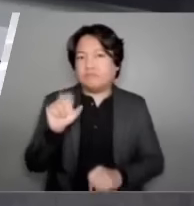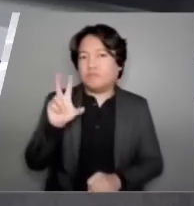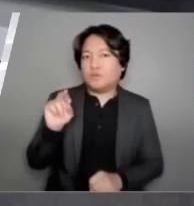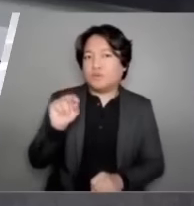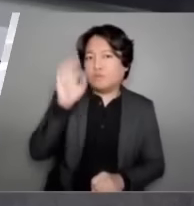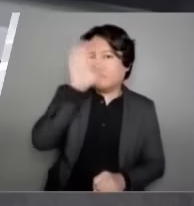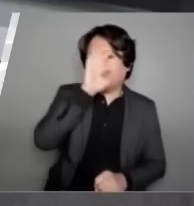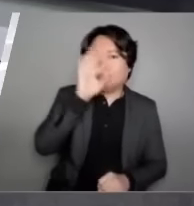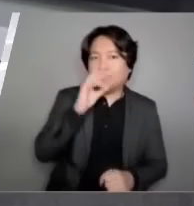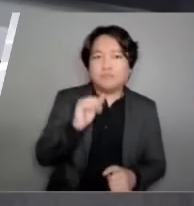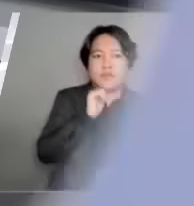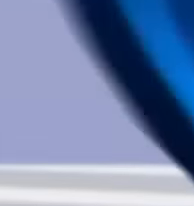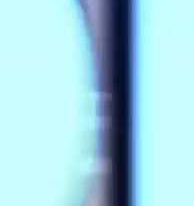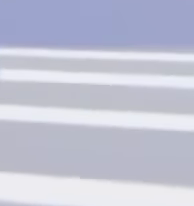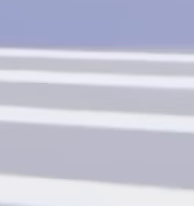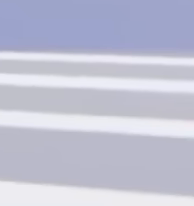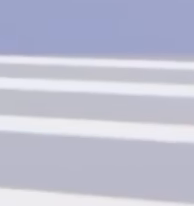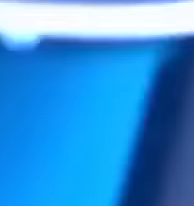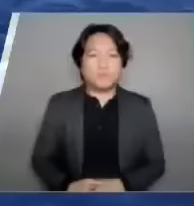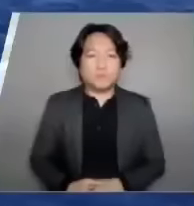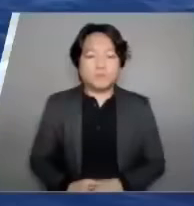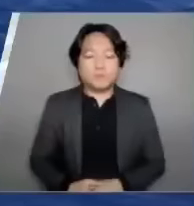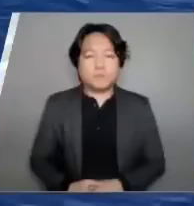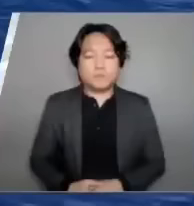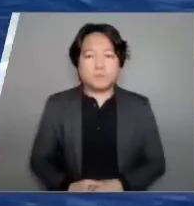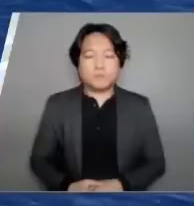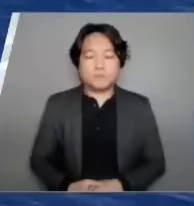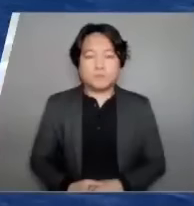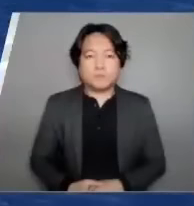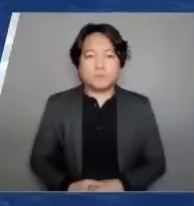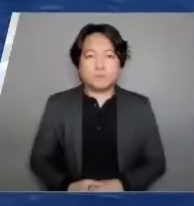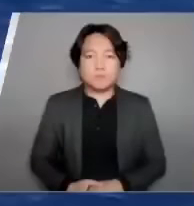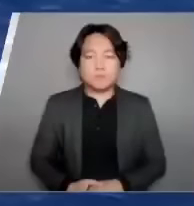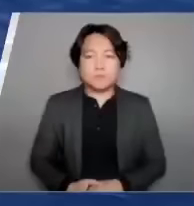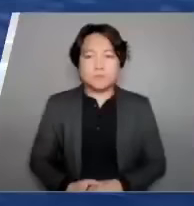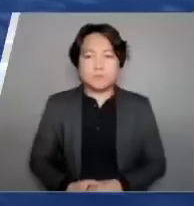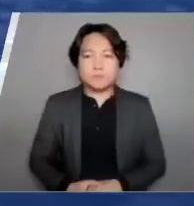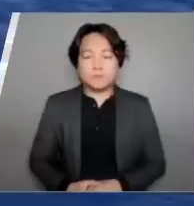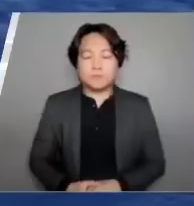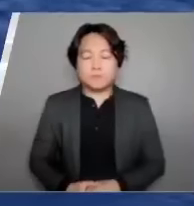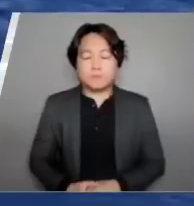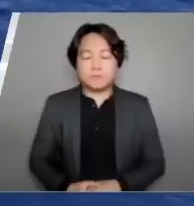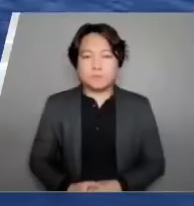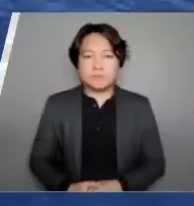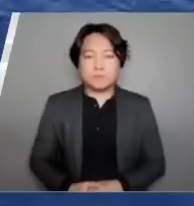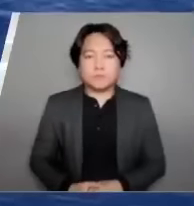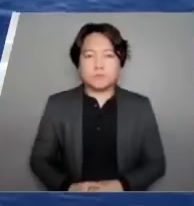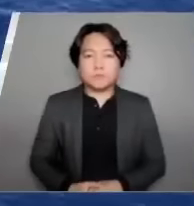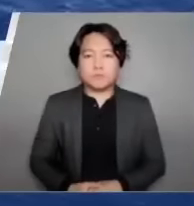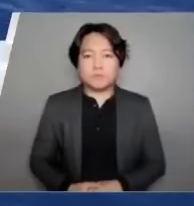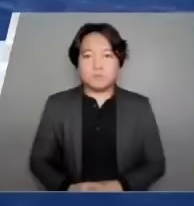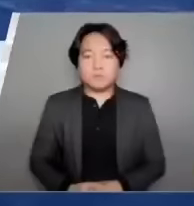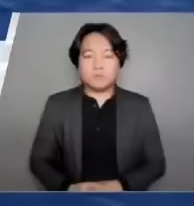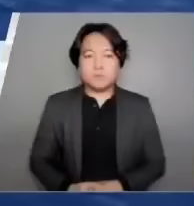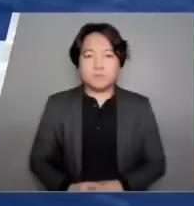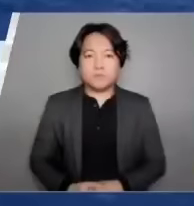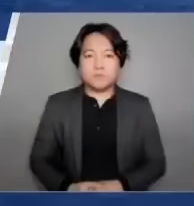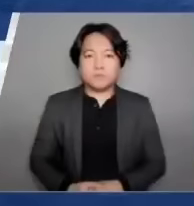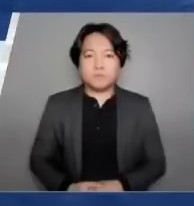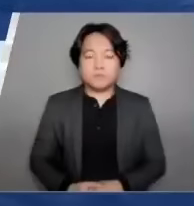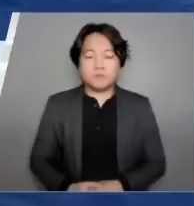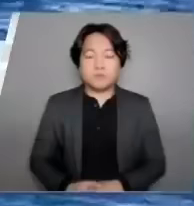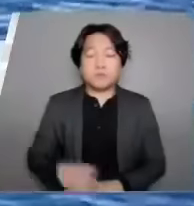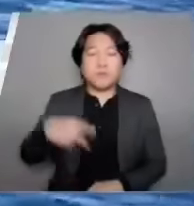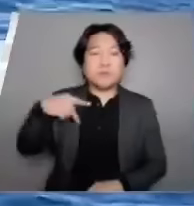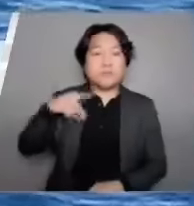Saksi, si Chino Gaston. Kasunod ng pagsagip ng Philippine Coast Guard ng mga